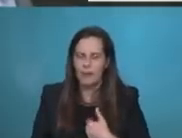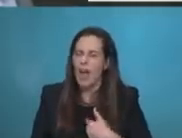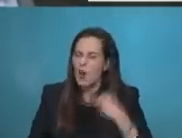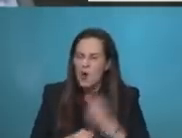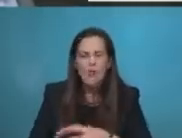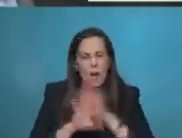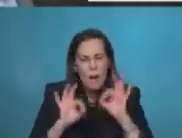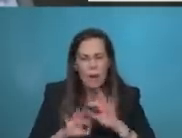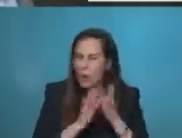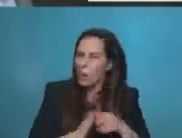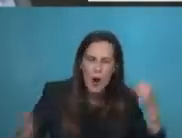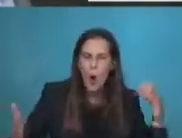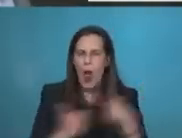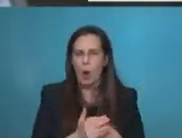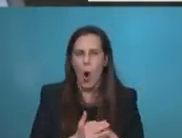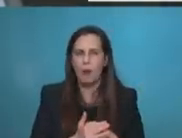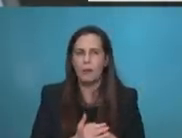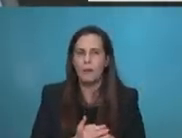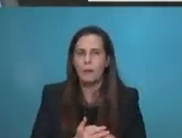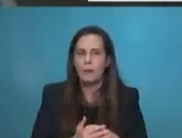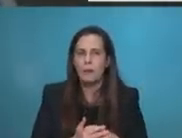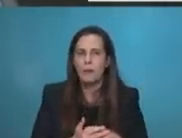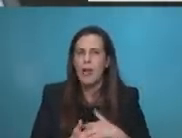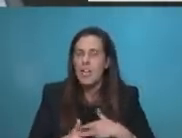hell. We fought like complete